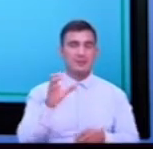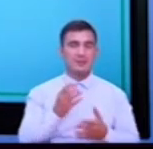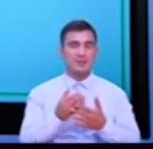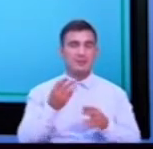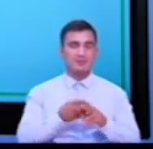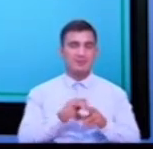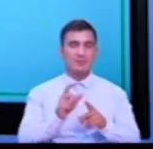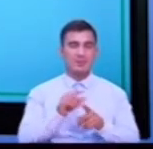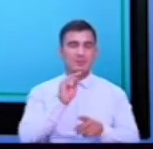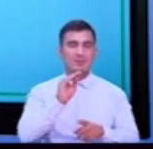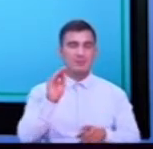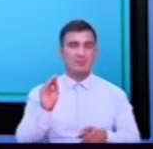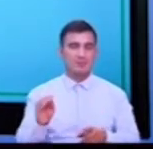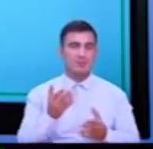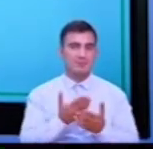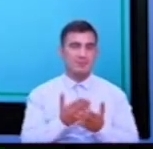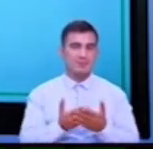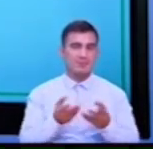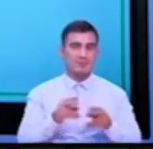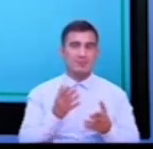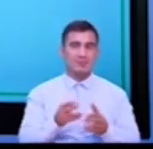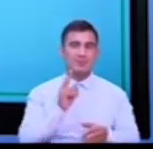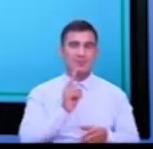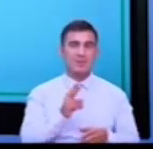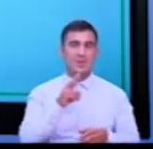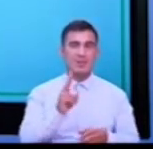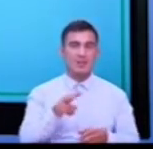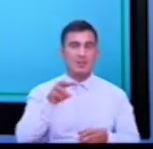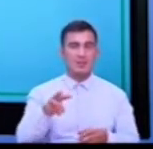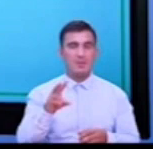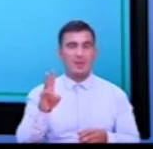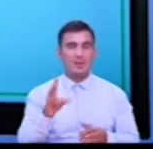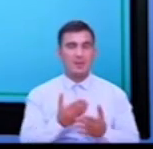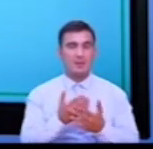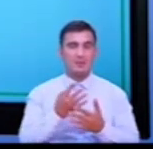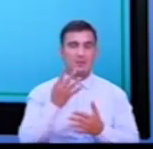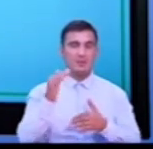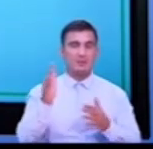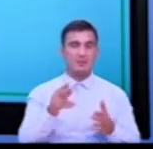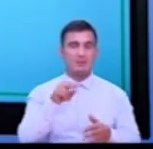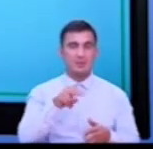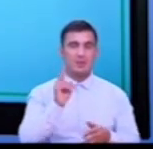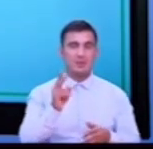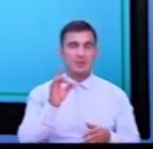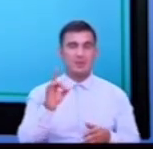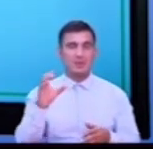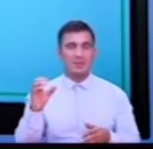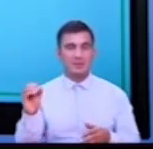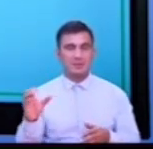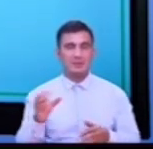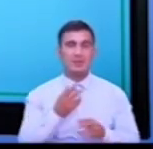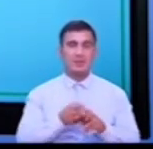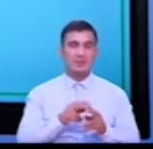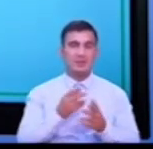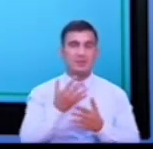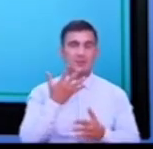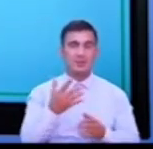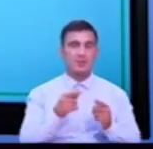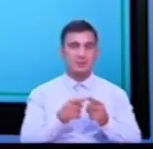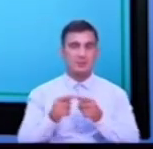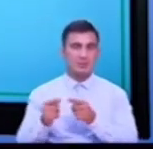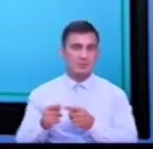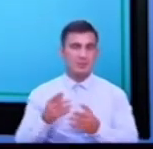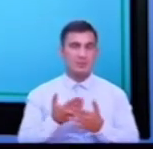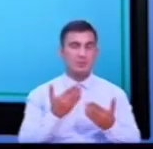uch burchak deyishimiz mumkin yoki K, L, M, N 4 burchak, P, Q, R, S T 5 burchak